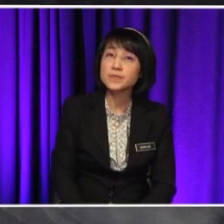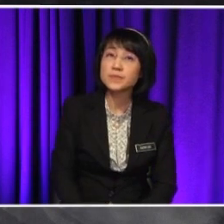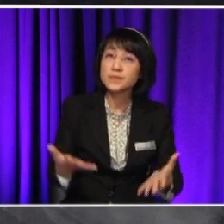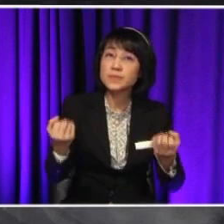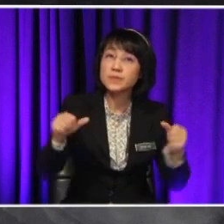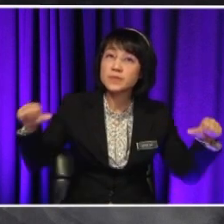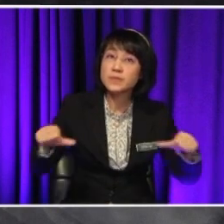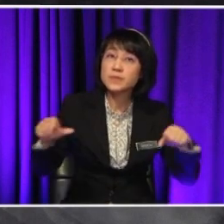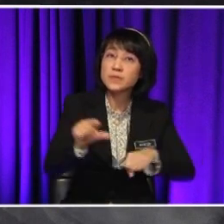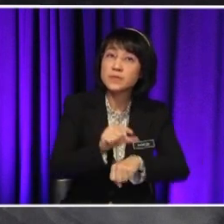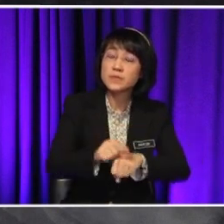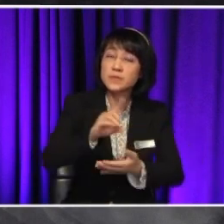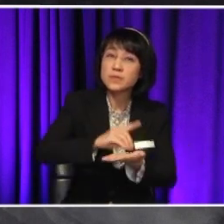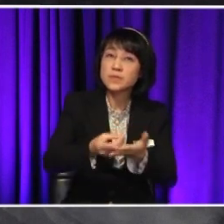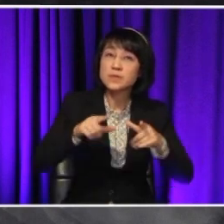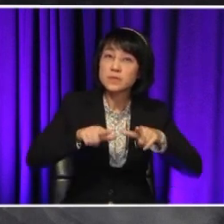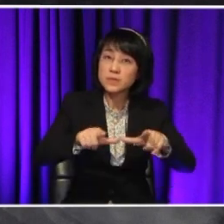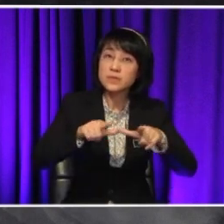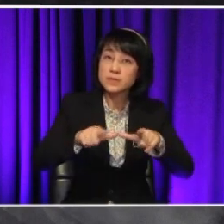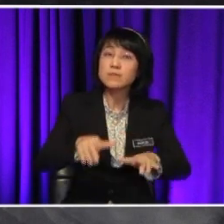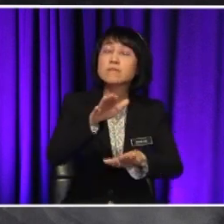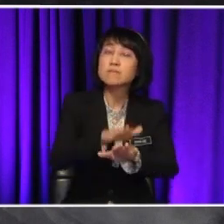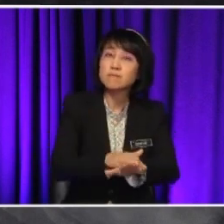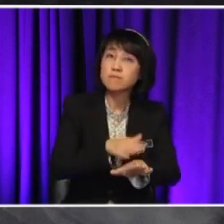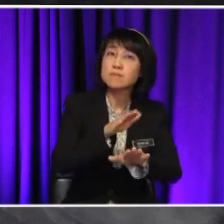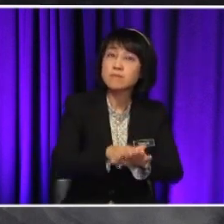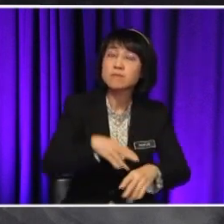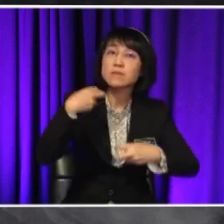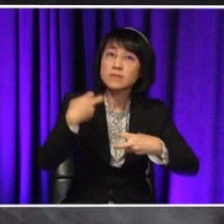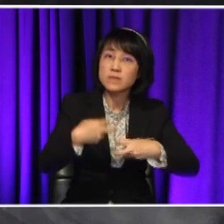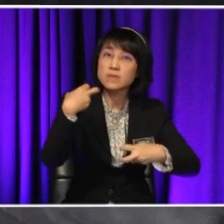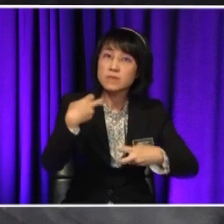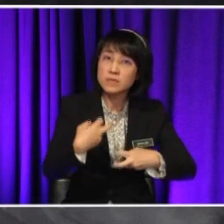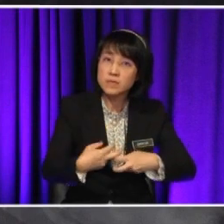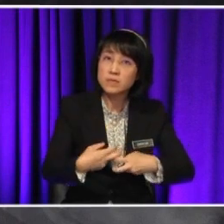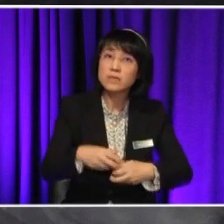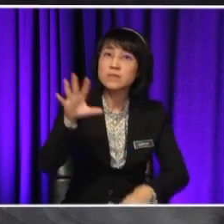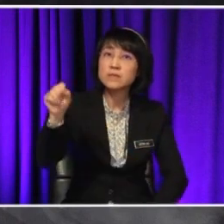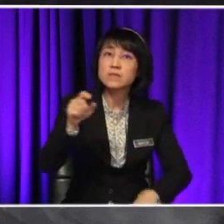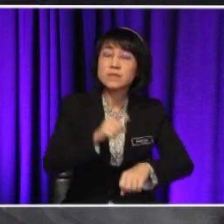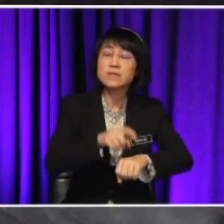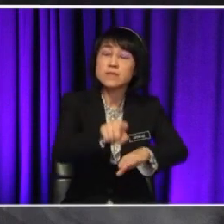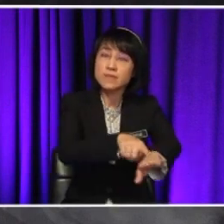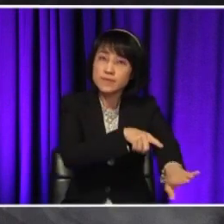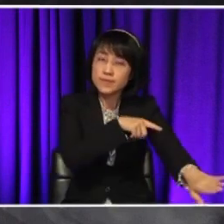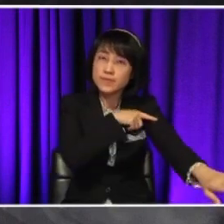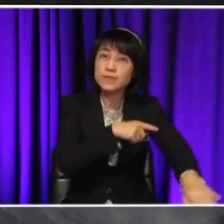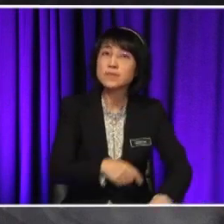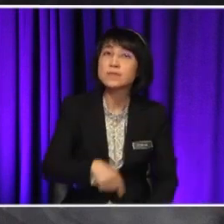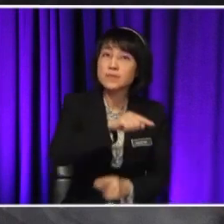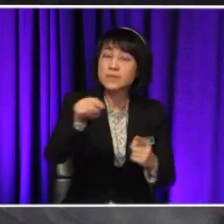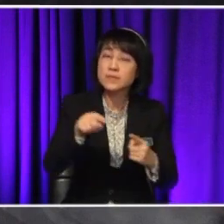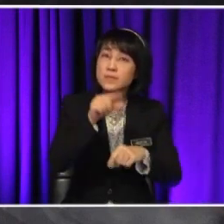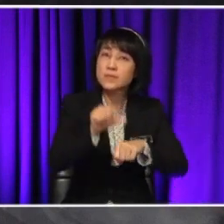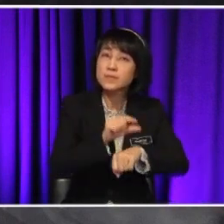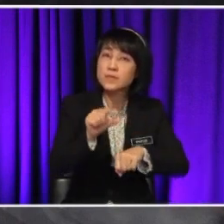masak, kita guna apa? Dapur kayu. Betul itu. Lambat, susah, mengambil masa yang panjang, kan? Jadinya apabila kita